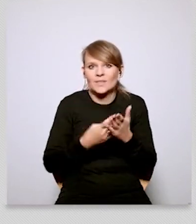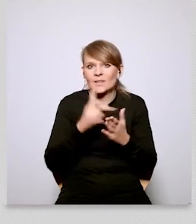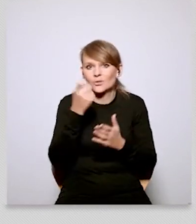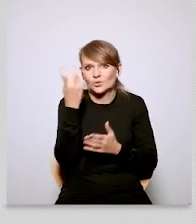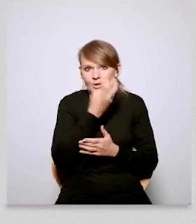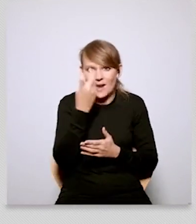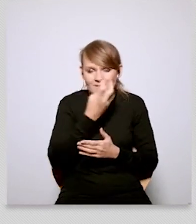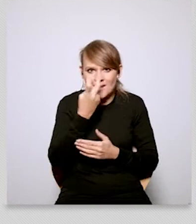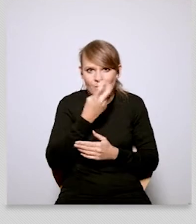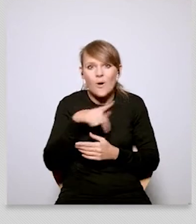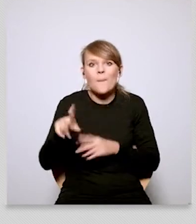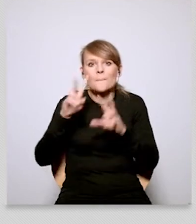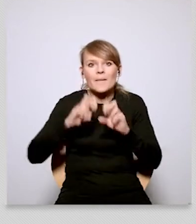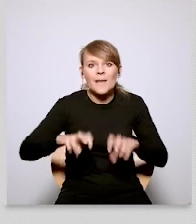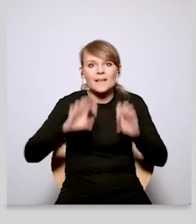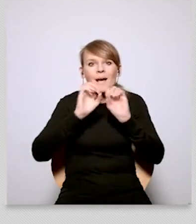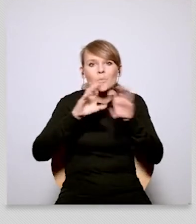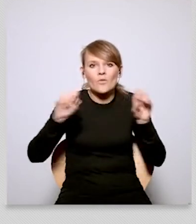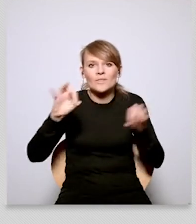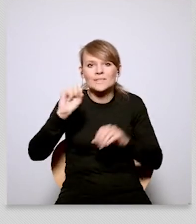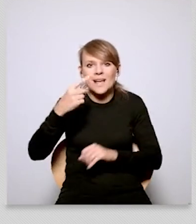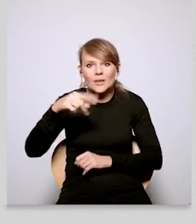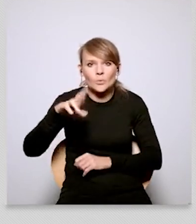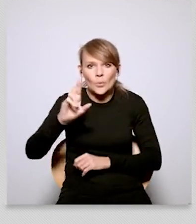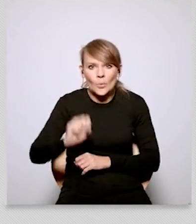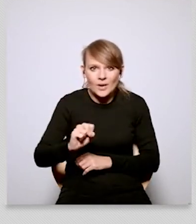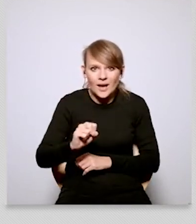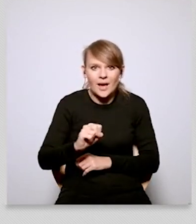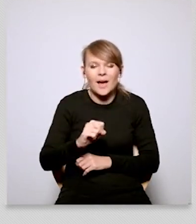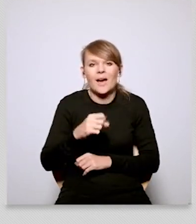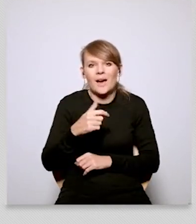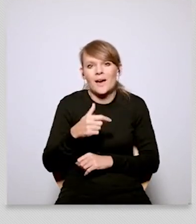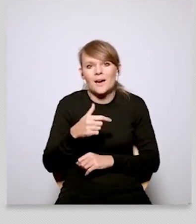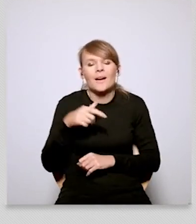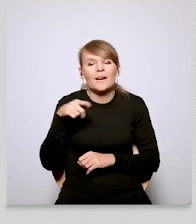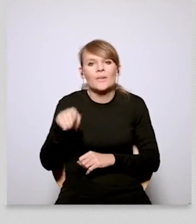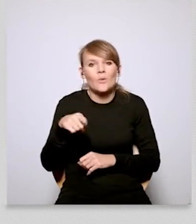też pokazują te badania profesora Sadury, o których już tutaj drugi raz mówiłem, też nie o nich była też mowa,